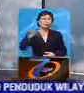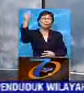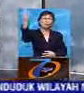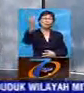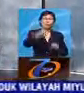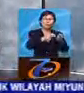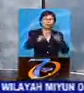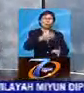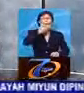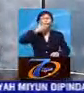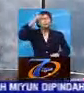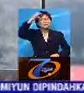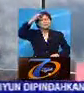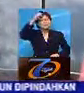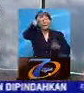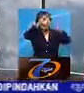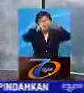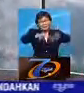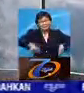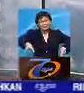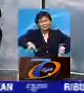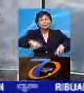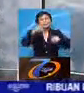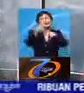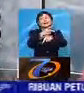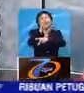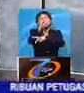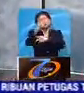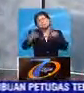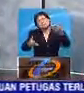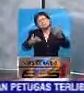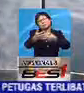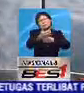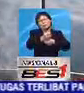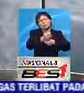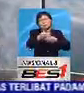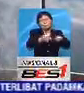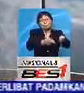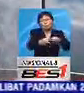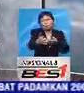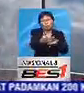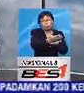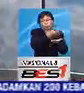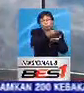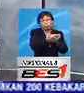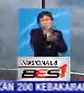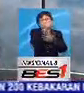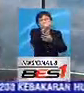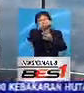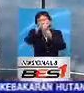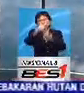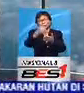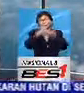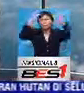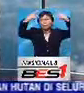forum usahawan muda cina ASEAN acyf edisi Kelapan dijangka meraih nilai urus Niaga mencecah 21 juta